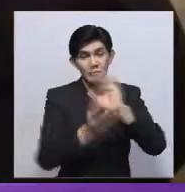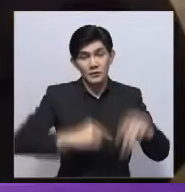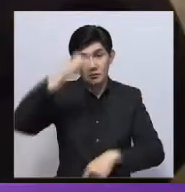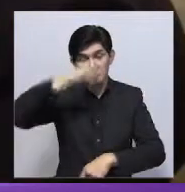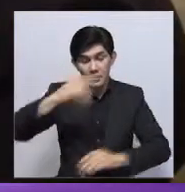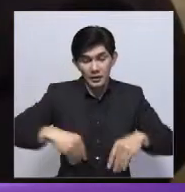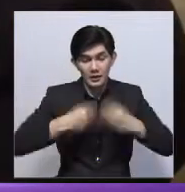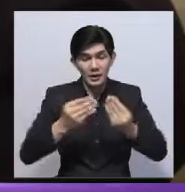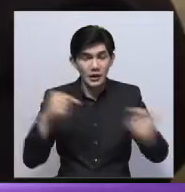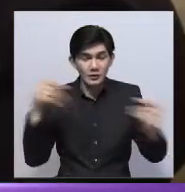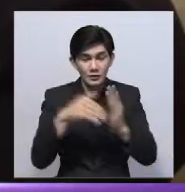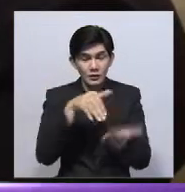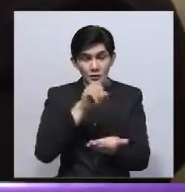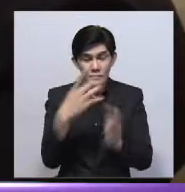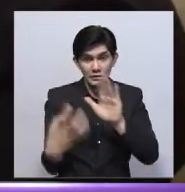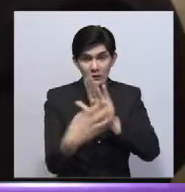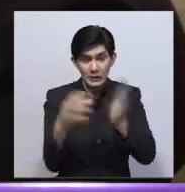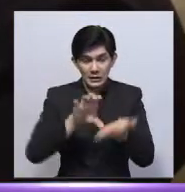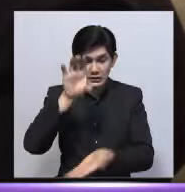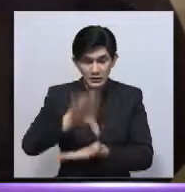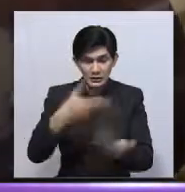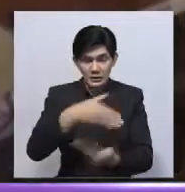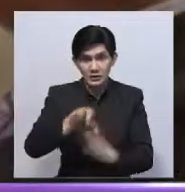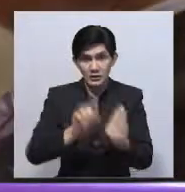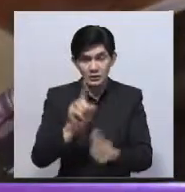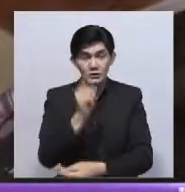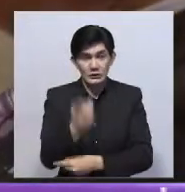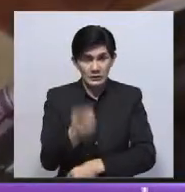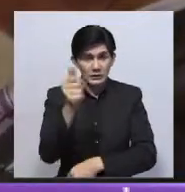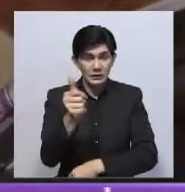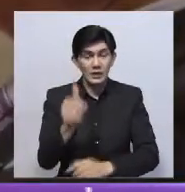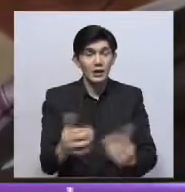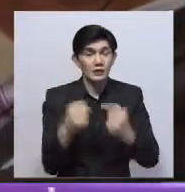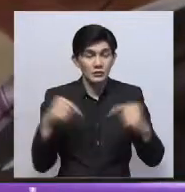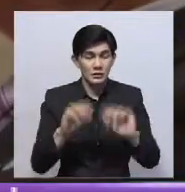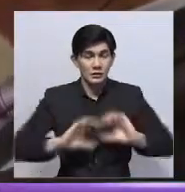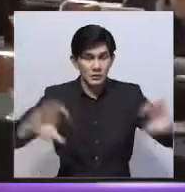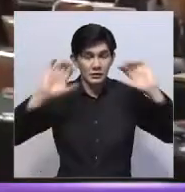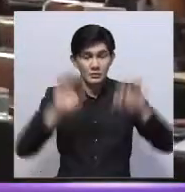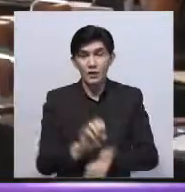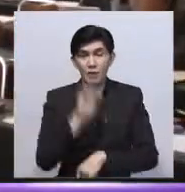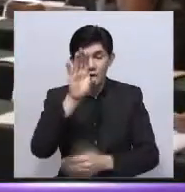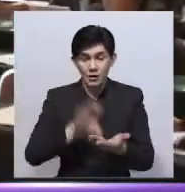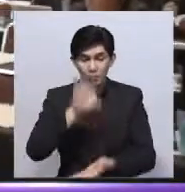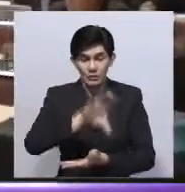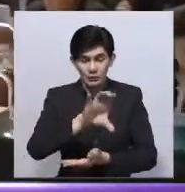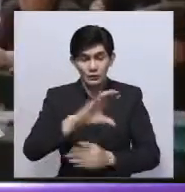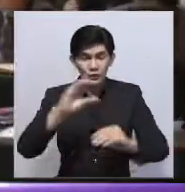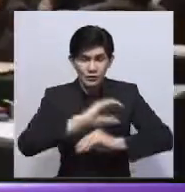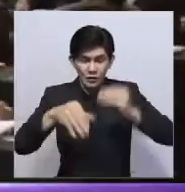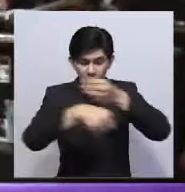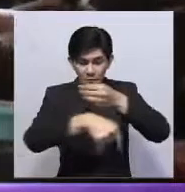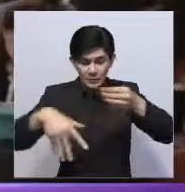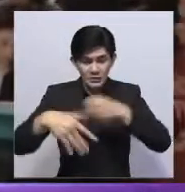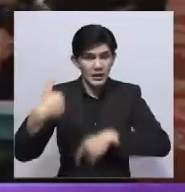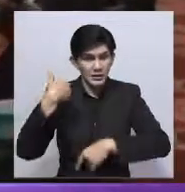เพื่อให้สามารถเป็นศูนย์กลางเศรษฐกิจและการลงทุนที่แท้จริงของภูมิภาครัฐบาลจึงประกาศโครงการลงทุนในโครงสร้างพื้นฐ